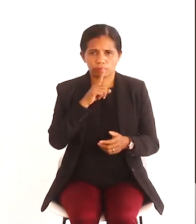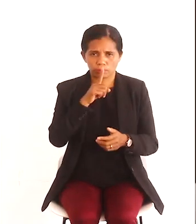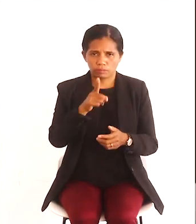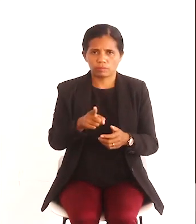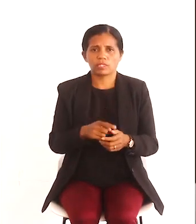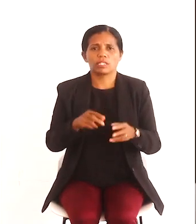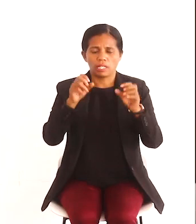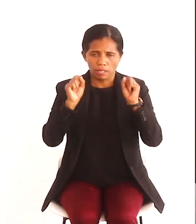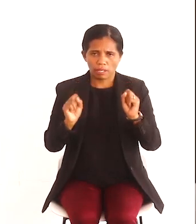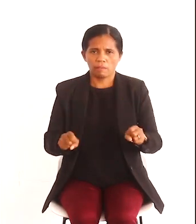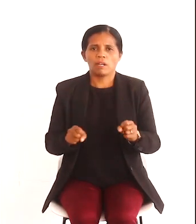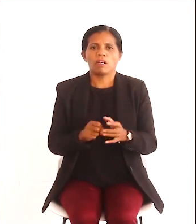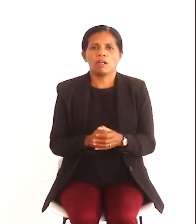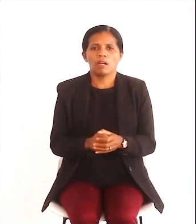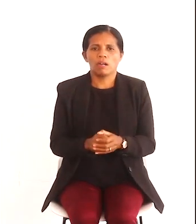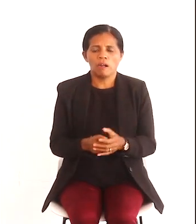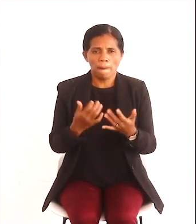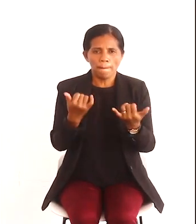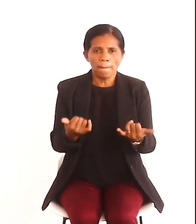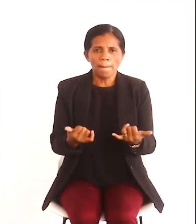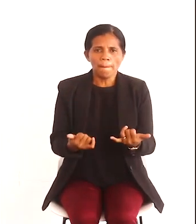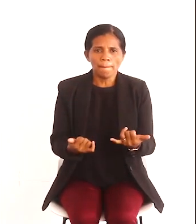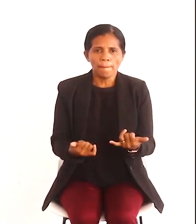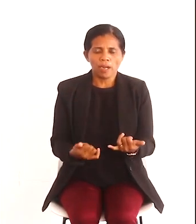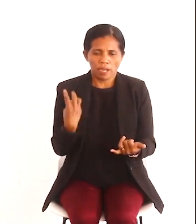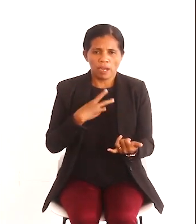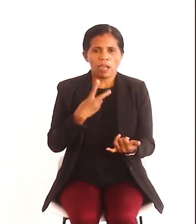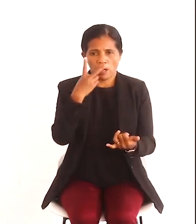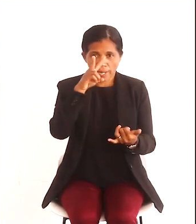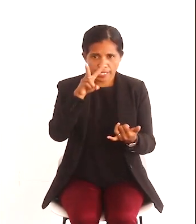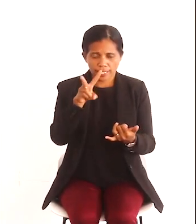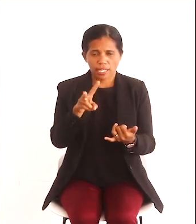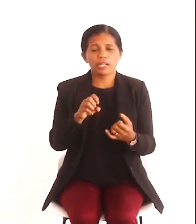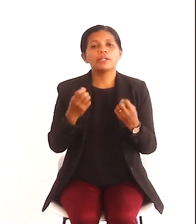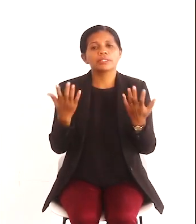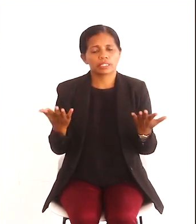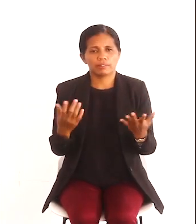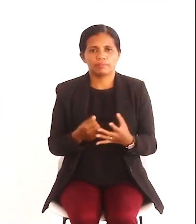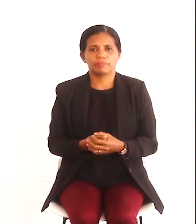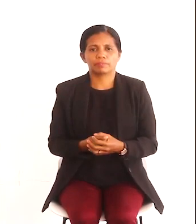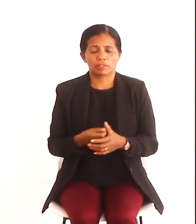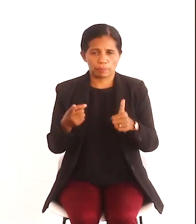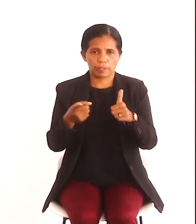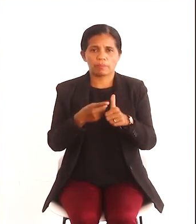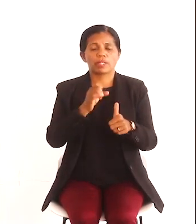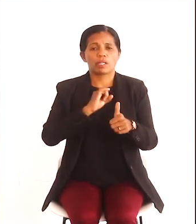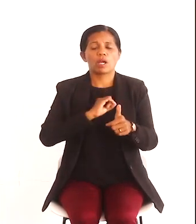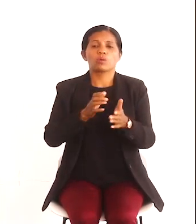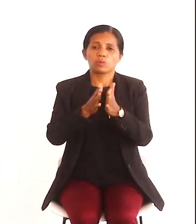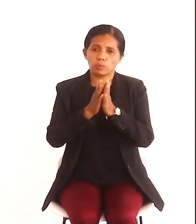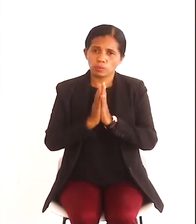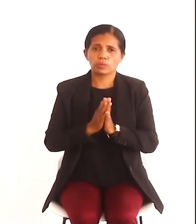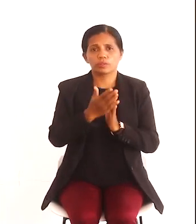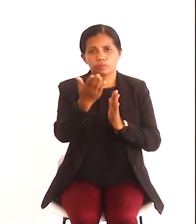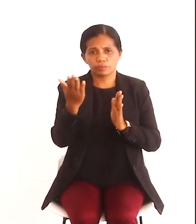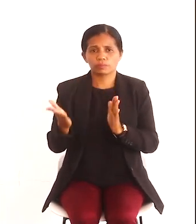Los, bele dune. Agora, ita hare oin sa. Primeiro, hahusu alin sira atu